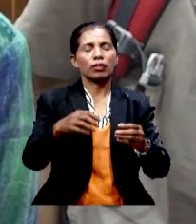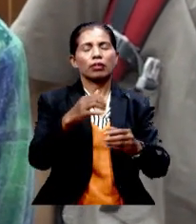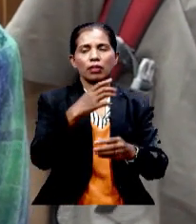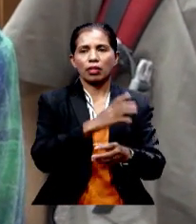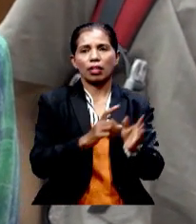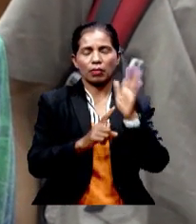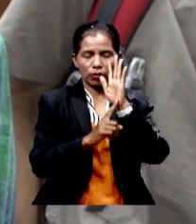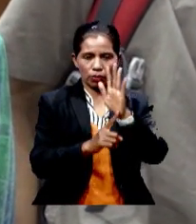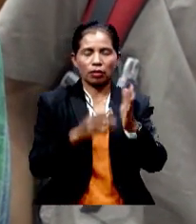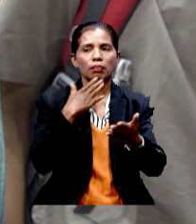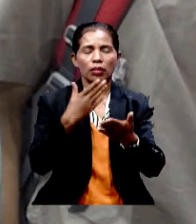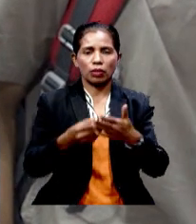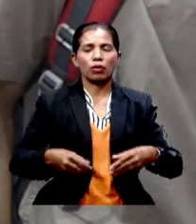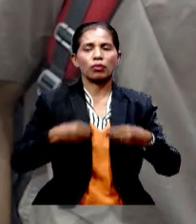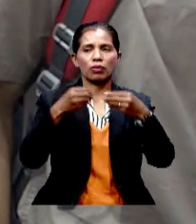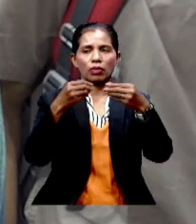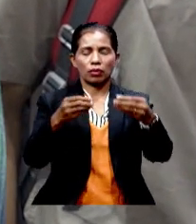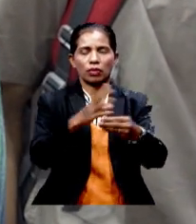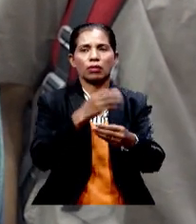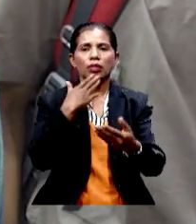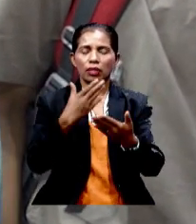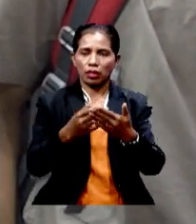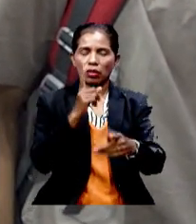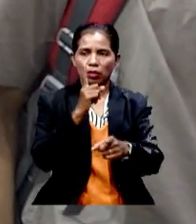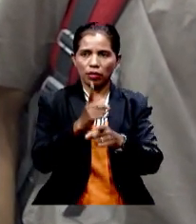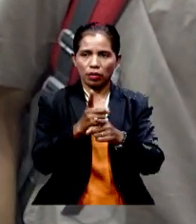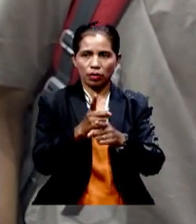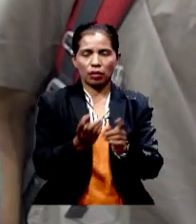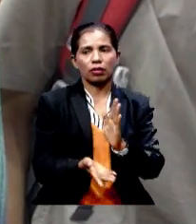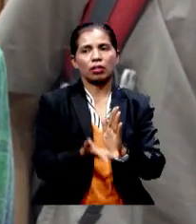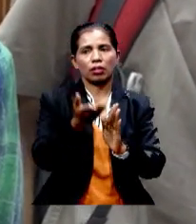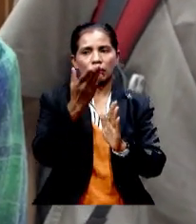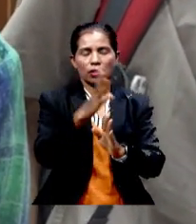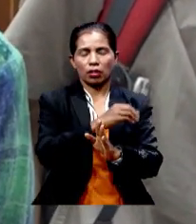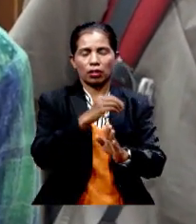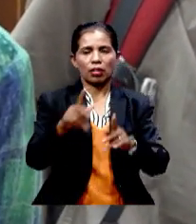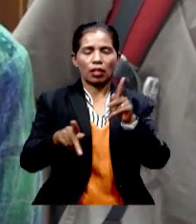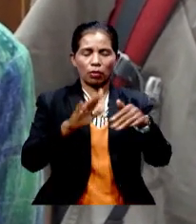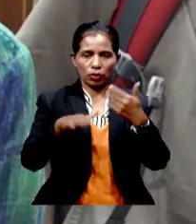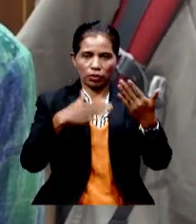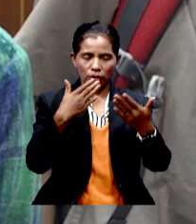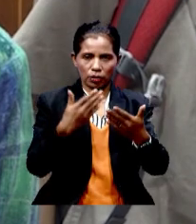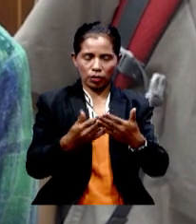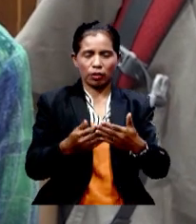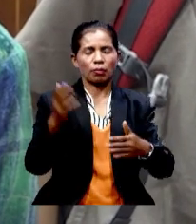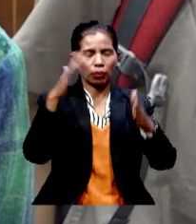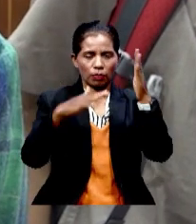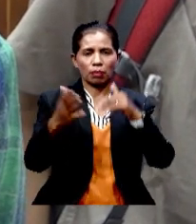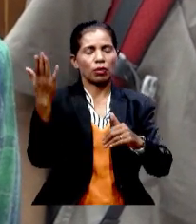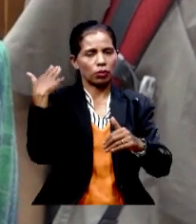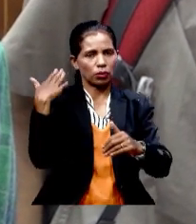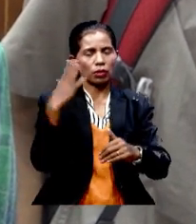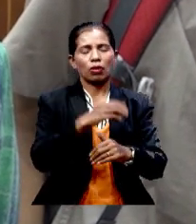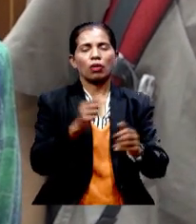bagus dan juga memberikan guidance lebih mengangkat pada sisi-sisi kemanusiaan dari yang terjadi konflik antara Indonesia